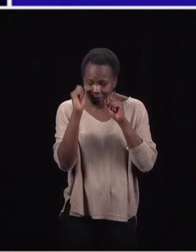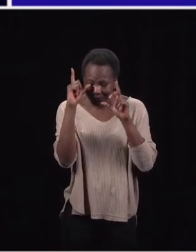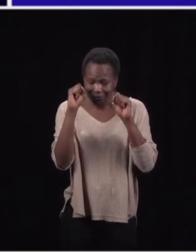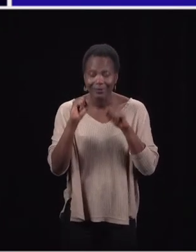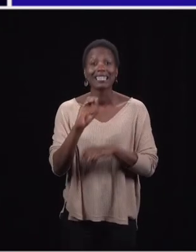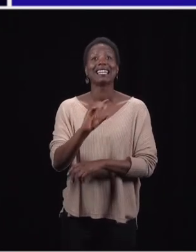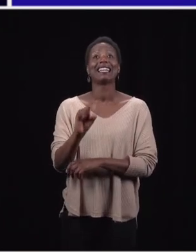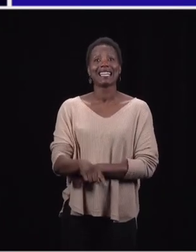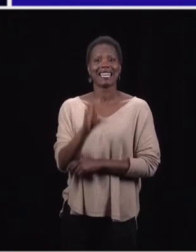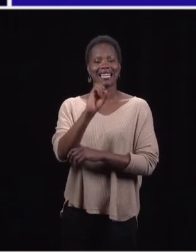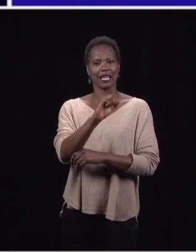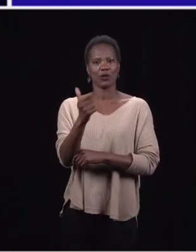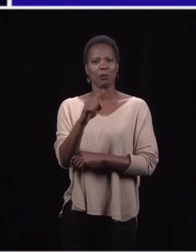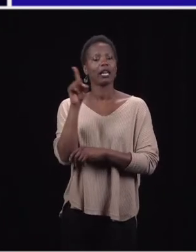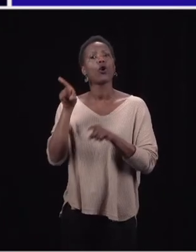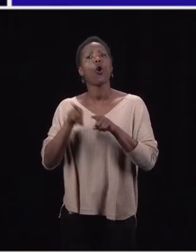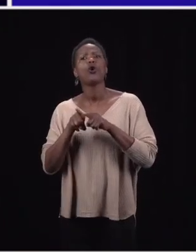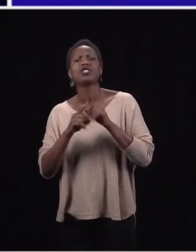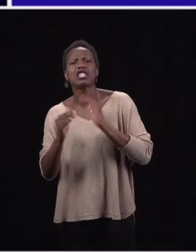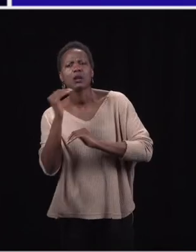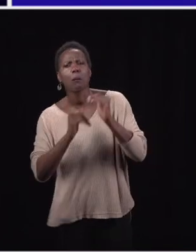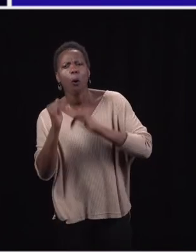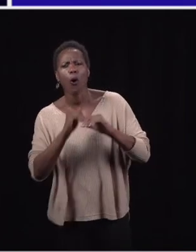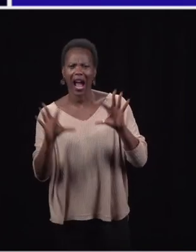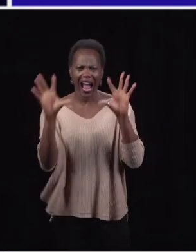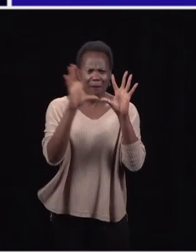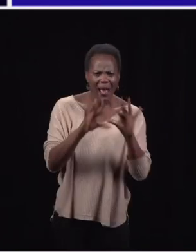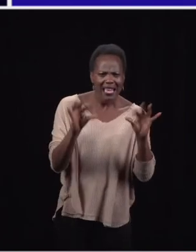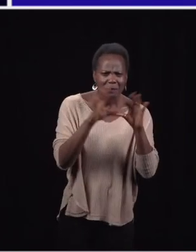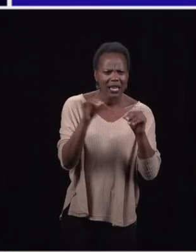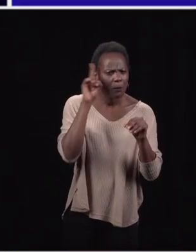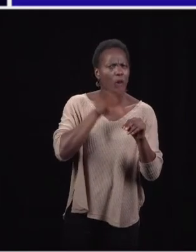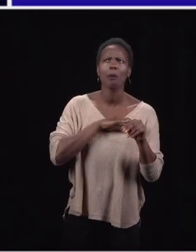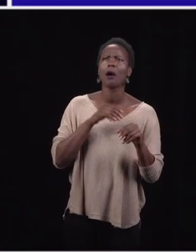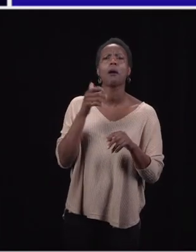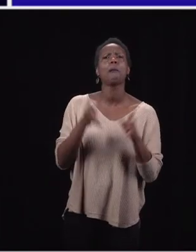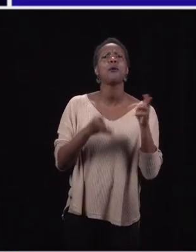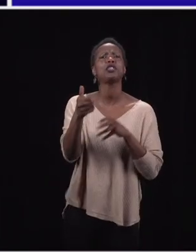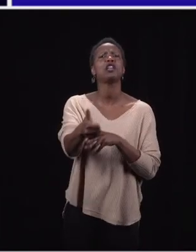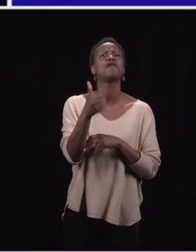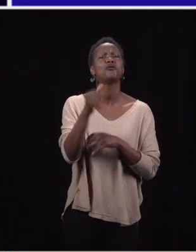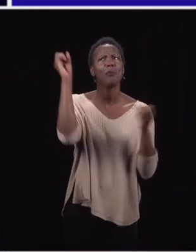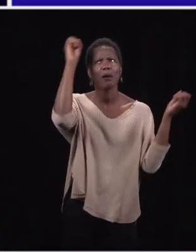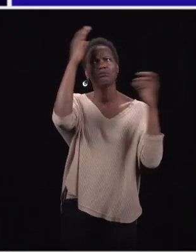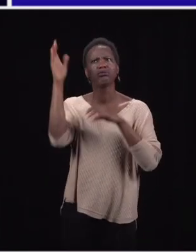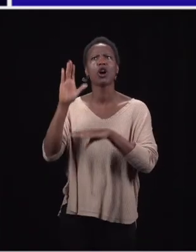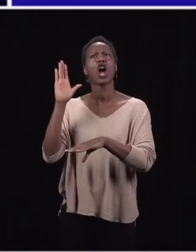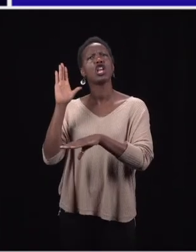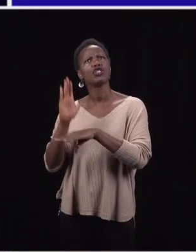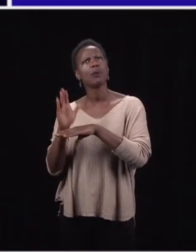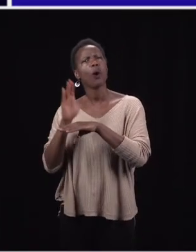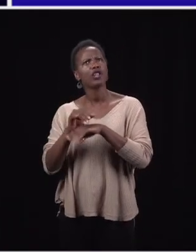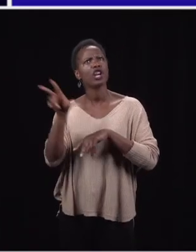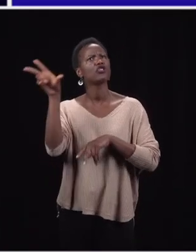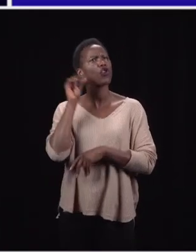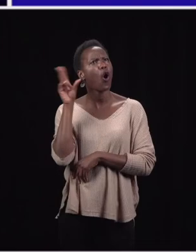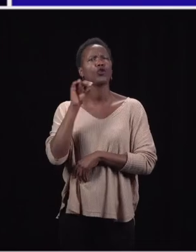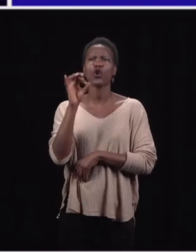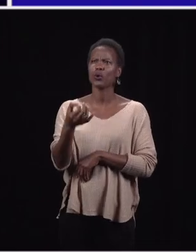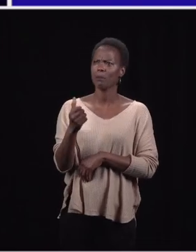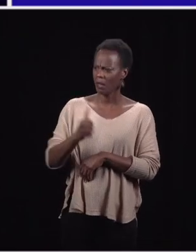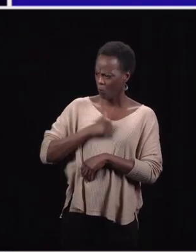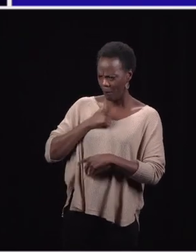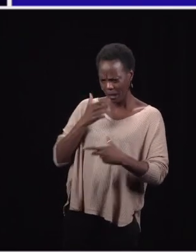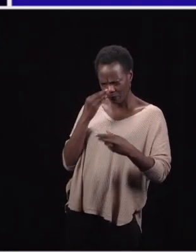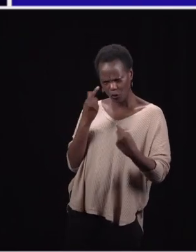car vous êtes en train peut-être de vous dire j'ai entendu les témoignages mais est-ce que je coche bien les cases est-ce que ça